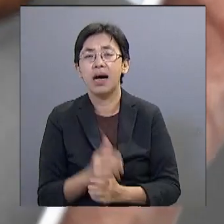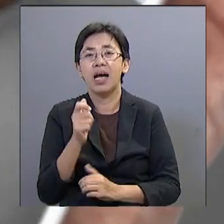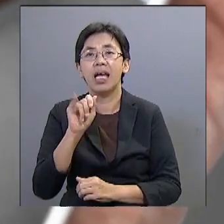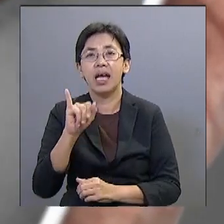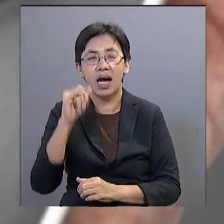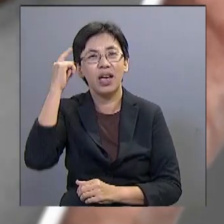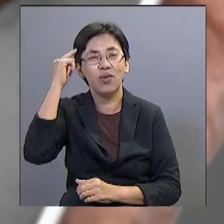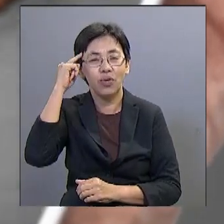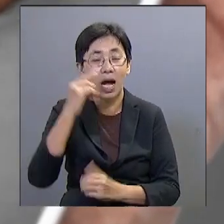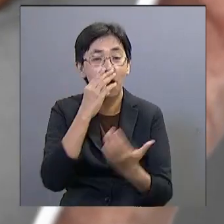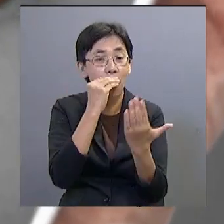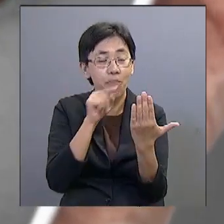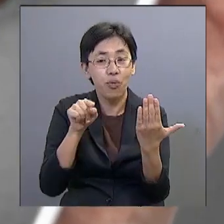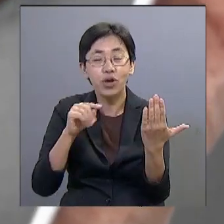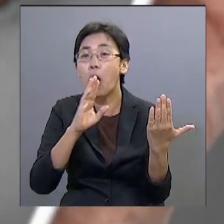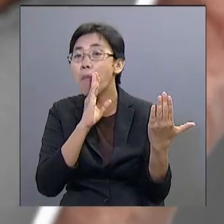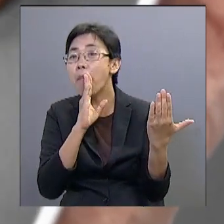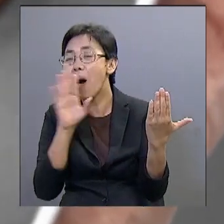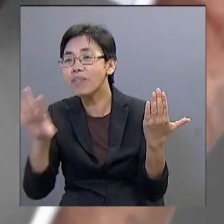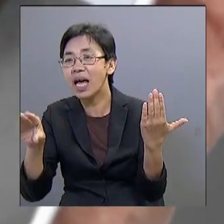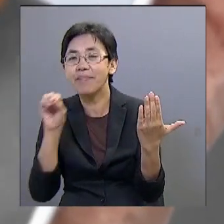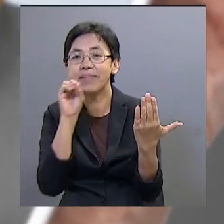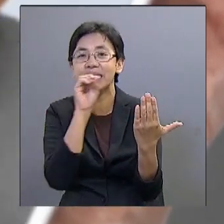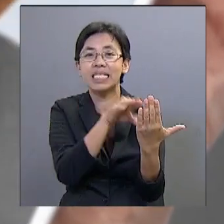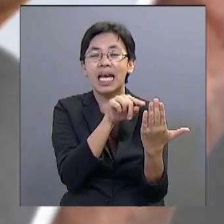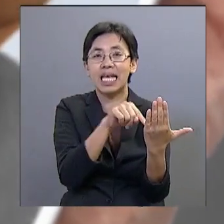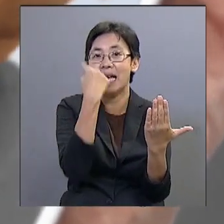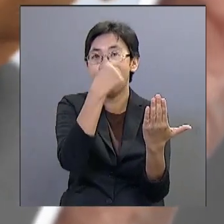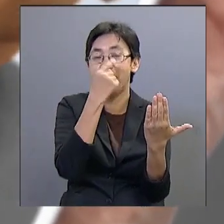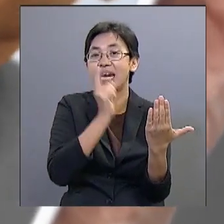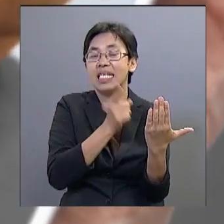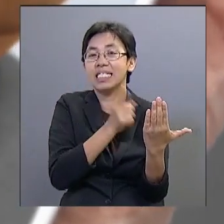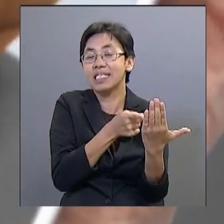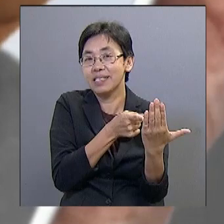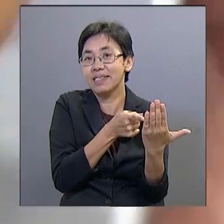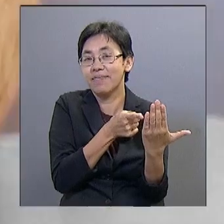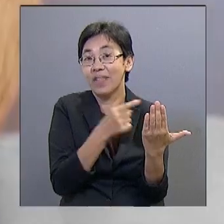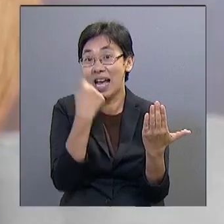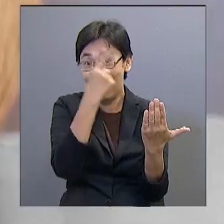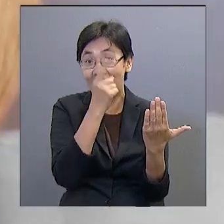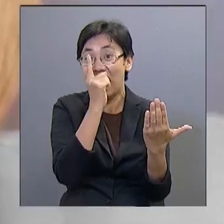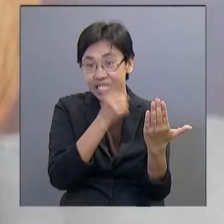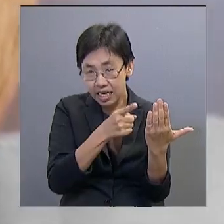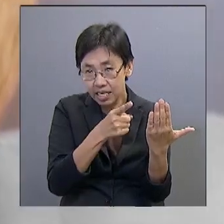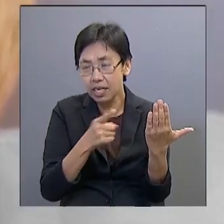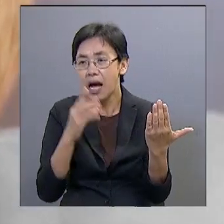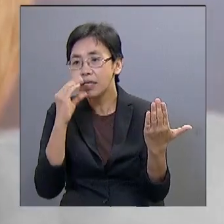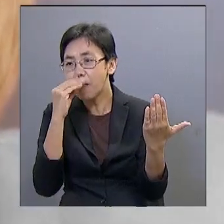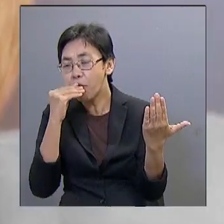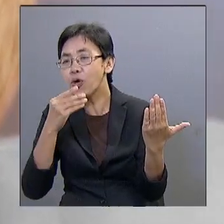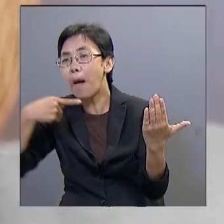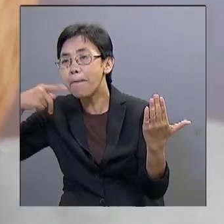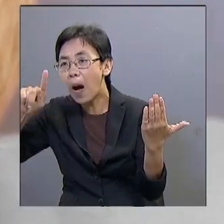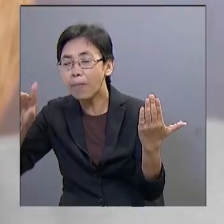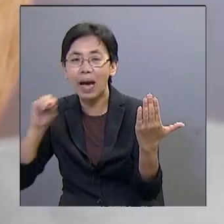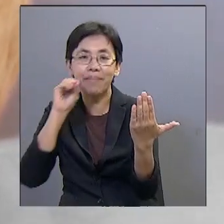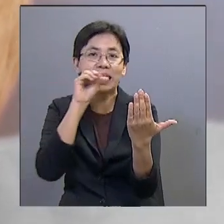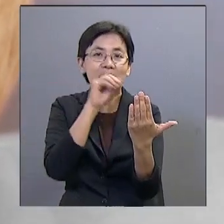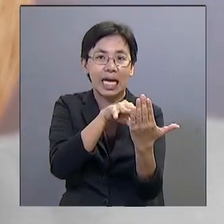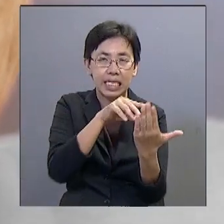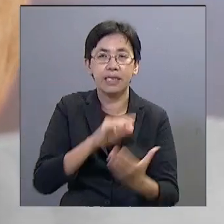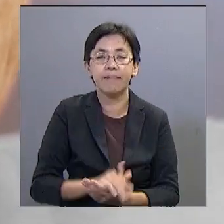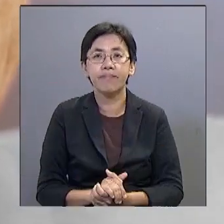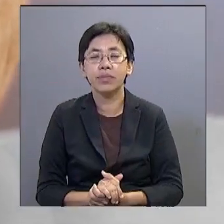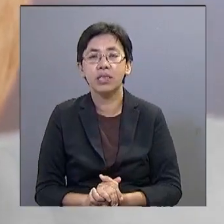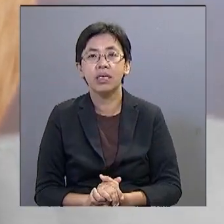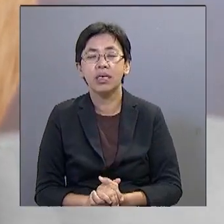นำคำพดของตัวปลอมมาใส่ในใบหน้าของคลิปวดอต้นฉบับได้เรากับว่คนที่เป็ตน